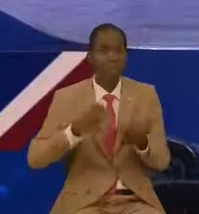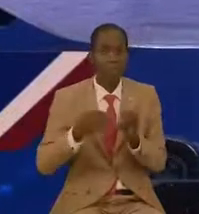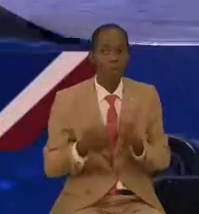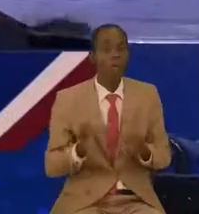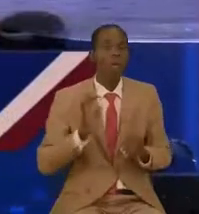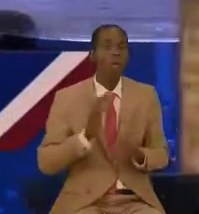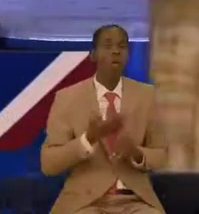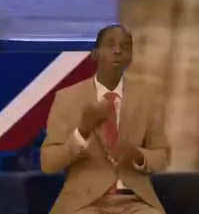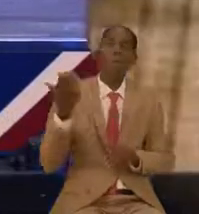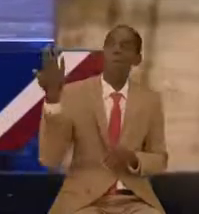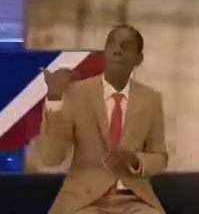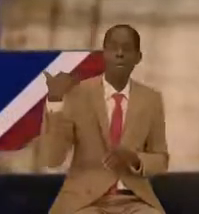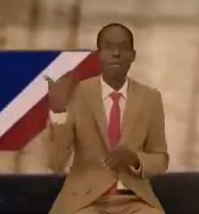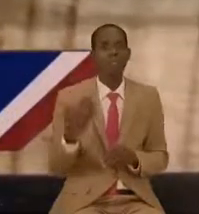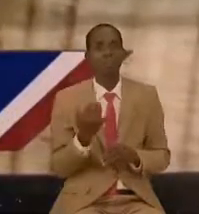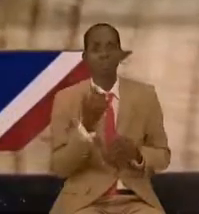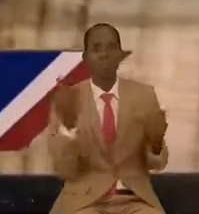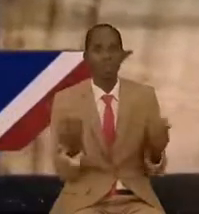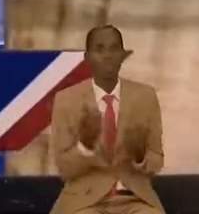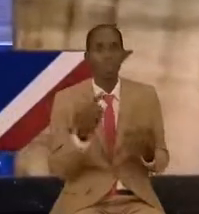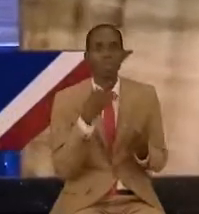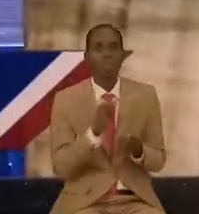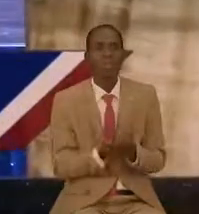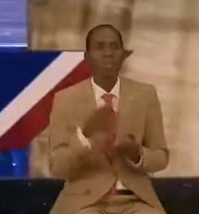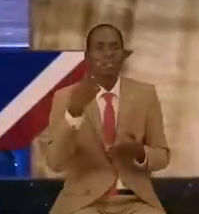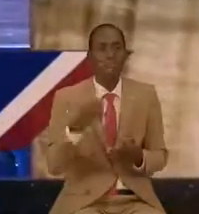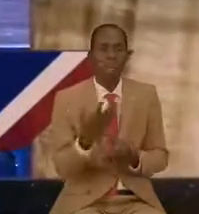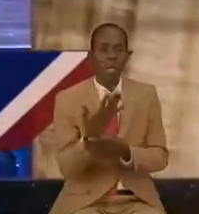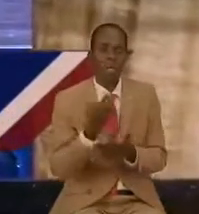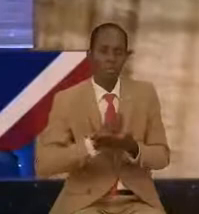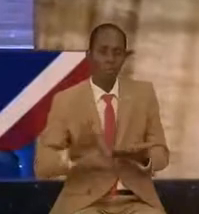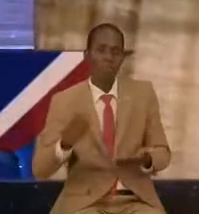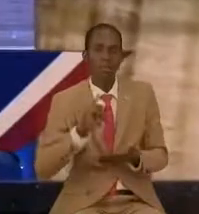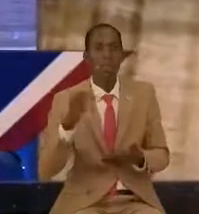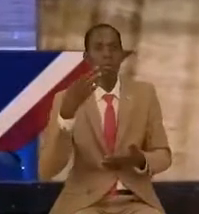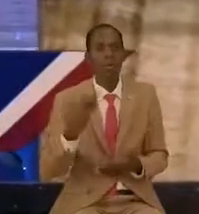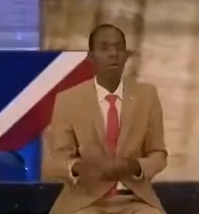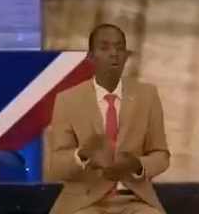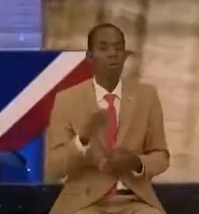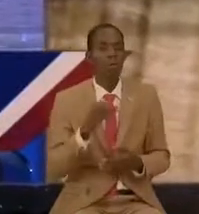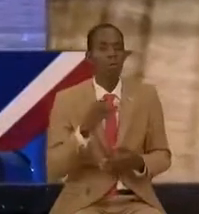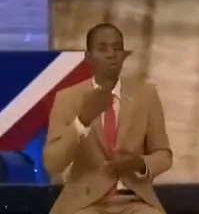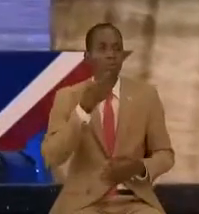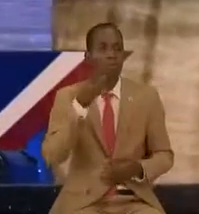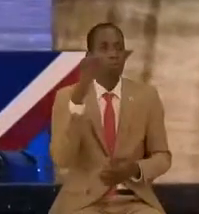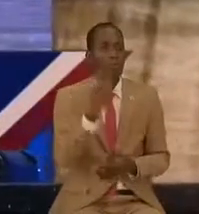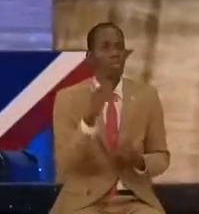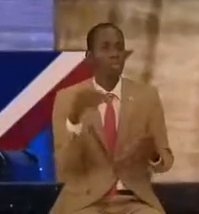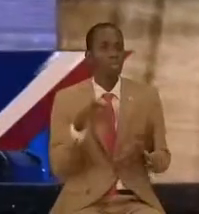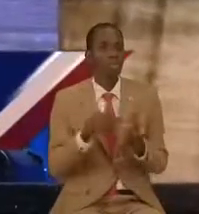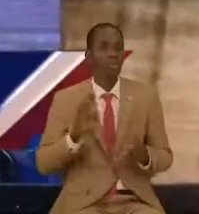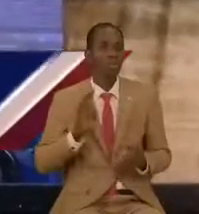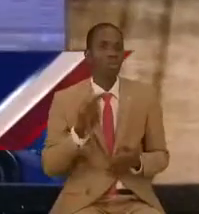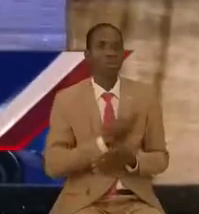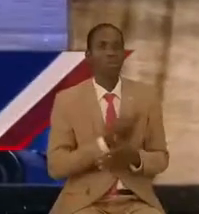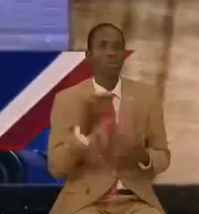peut même pas dénombrer nos péchés passés. Mais il a effacé l'acte